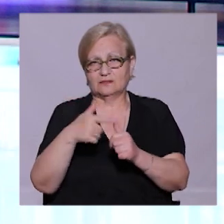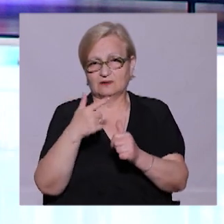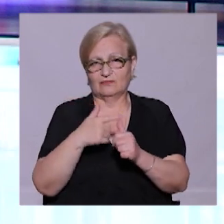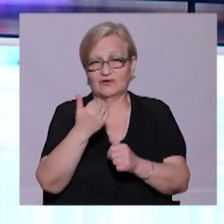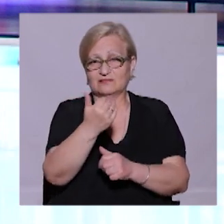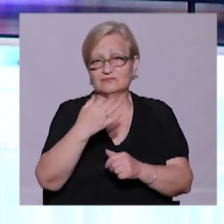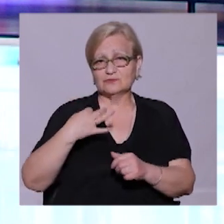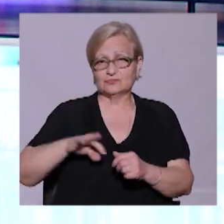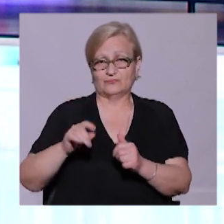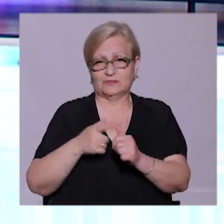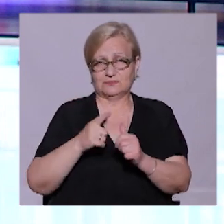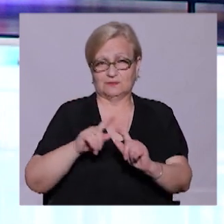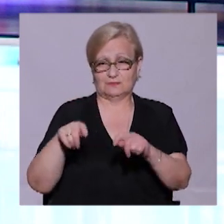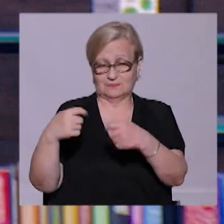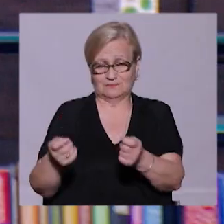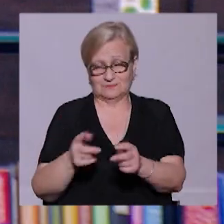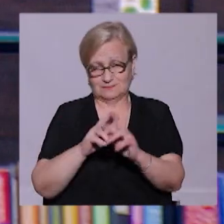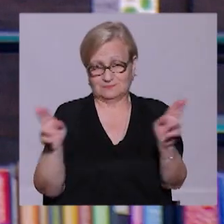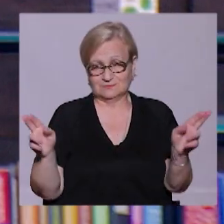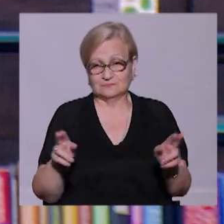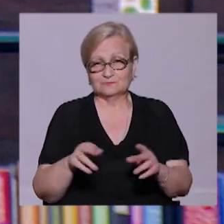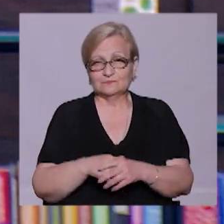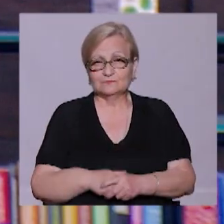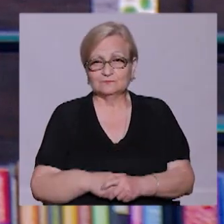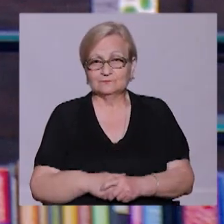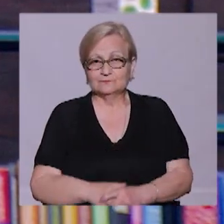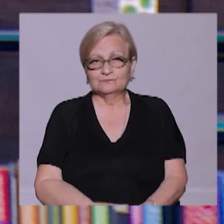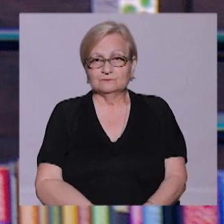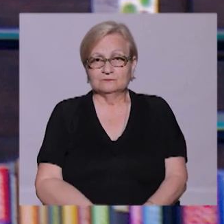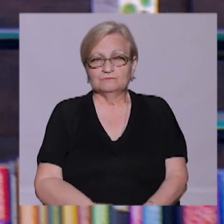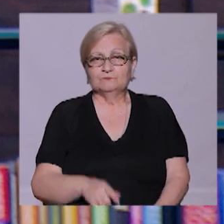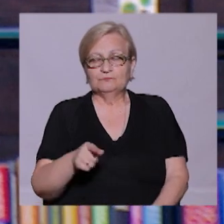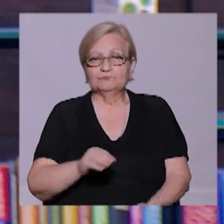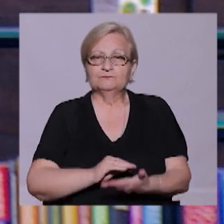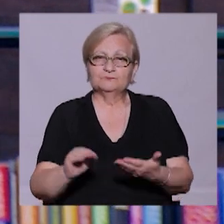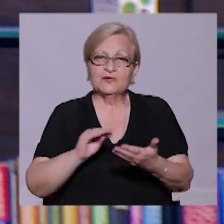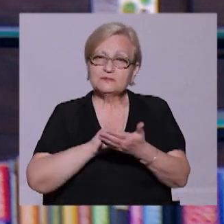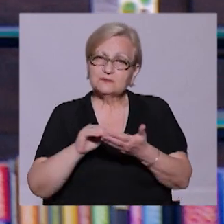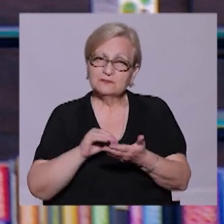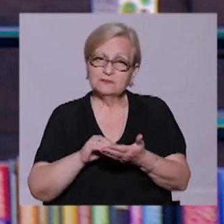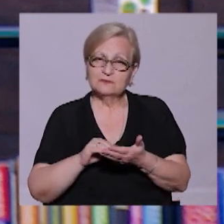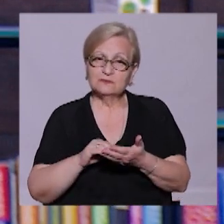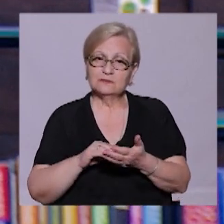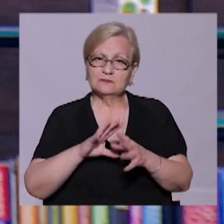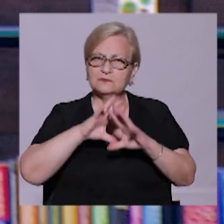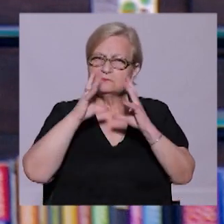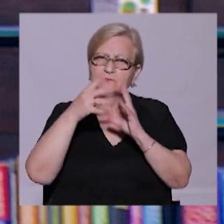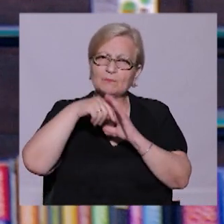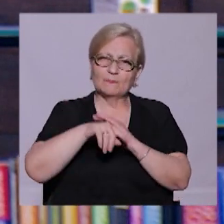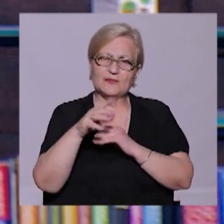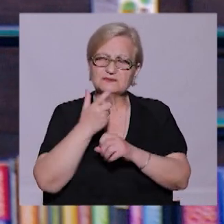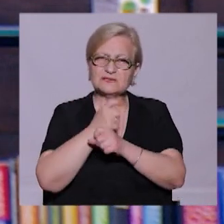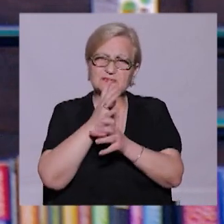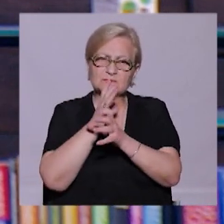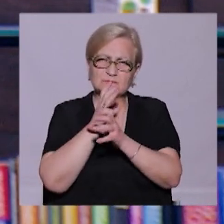ბევრ რამეზე მეტყველებს. საკუთრივ ნაწარმოები ფაბულა ძალიან მოკლედ